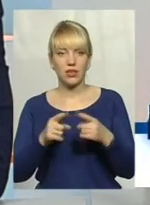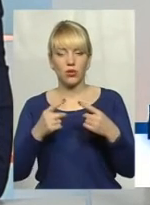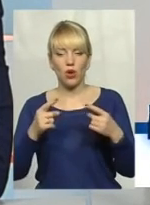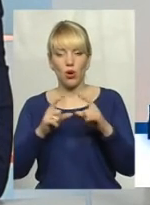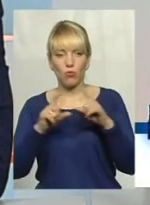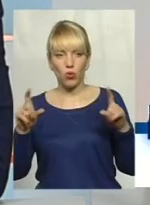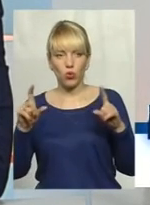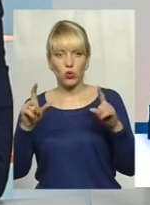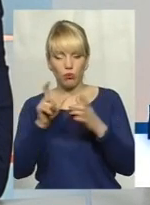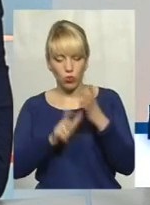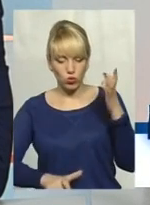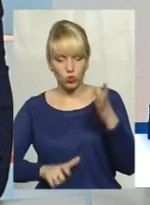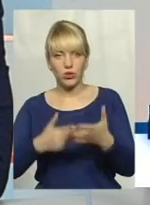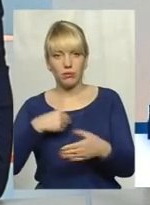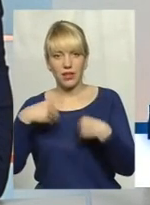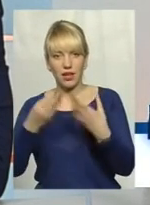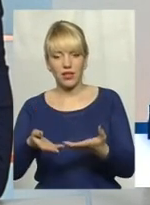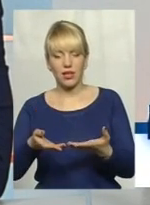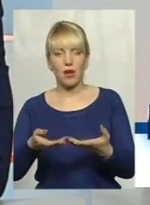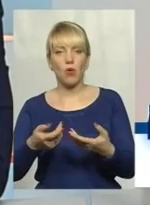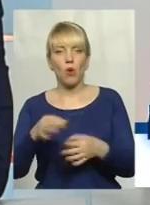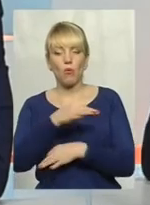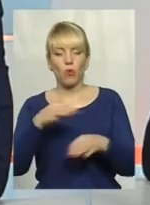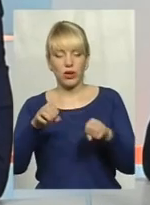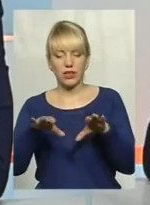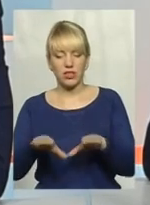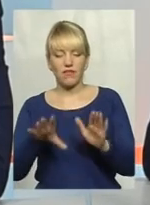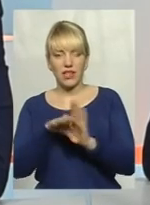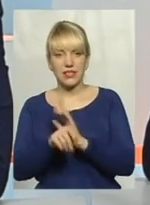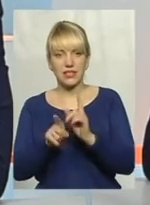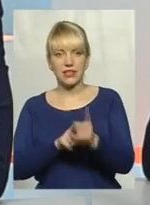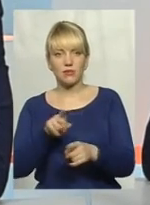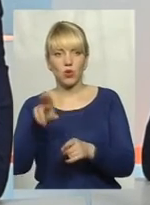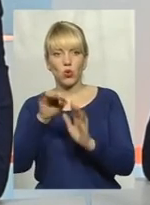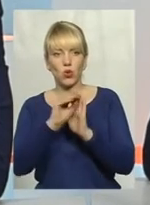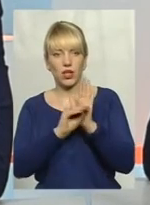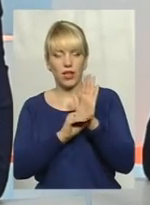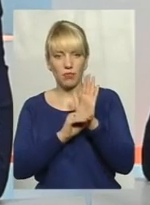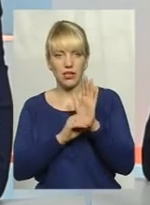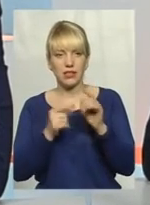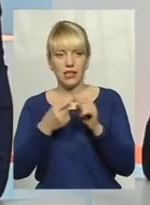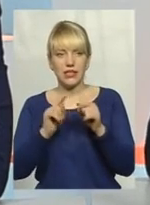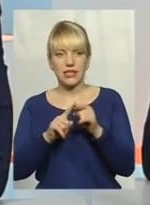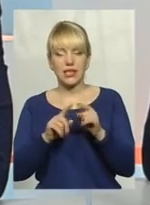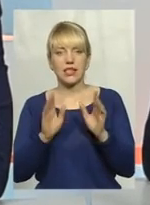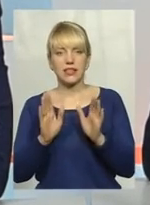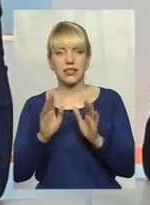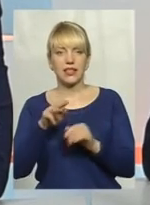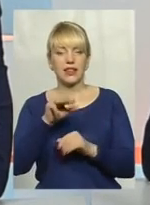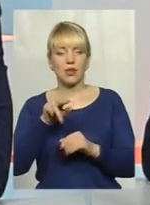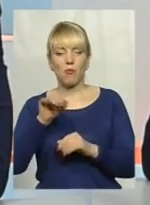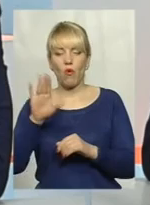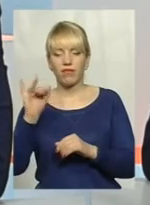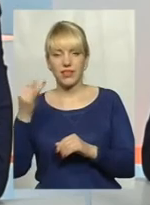даємо типовий проект рішення внесення змін до регламентів. Це тільки типовий проект,